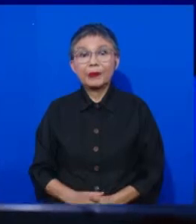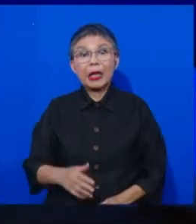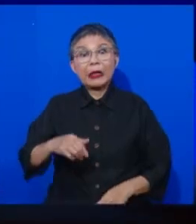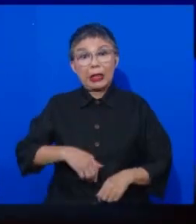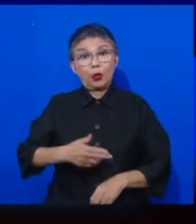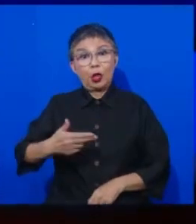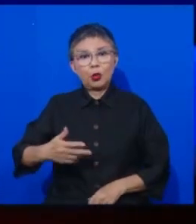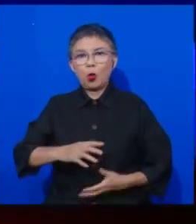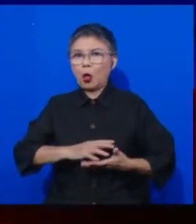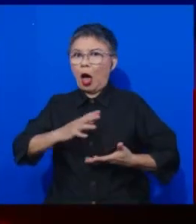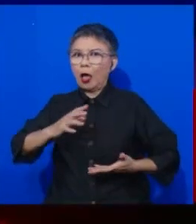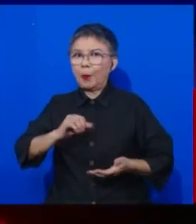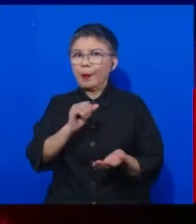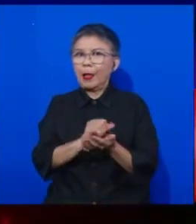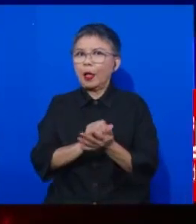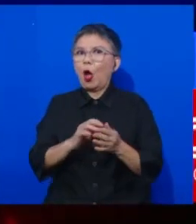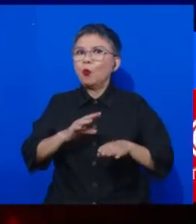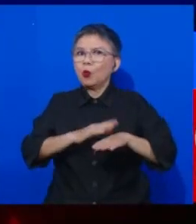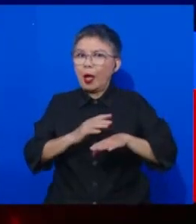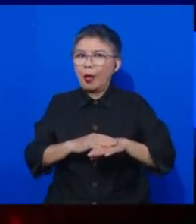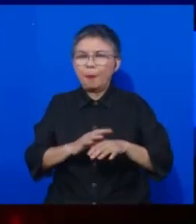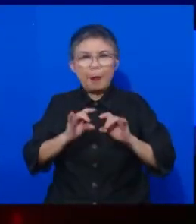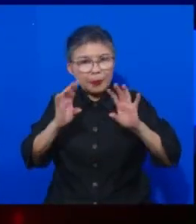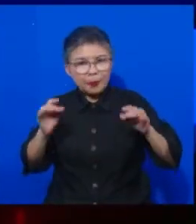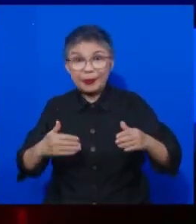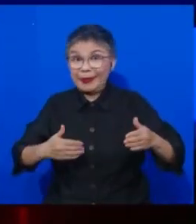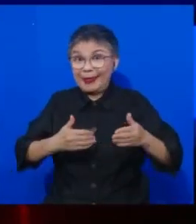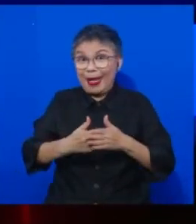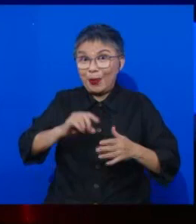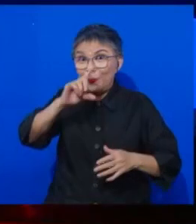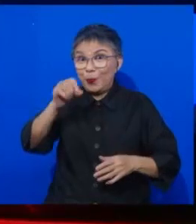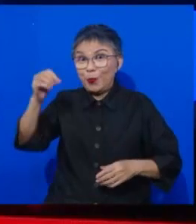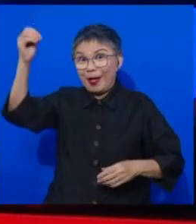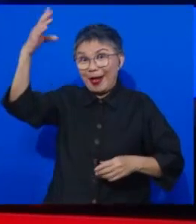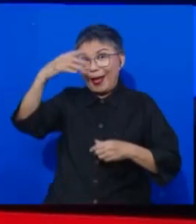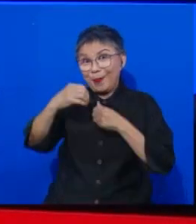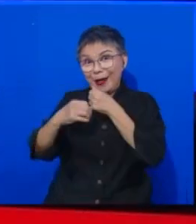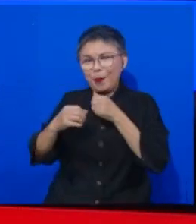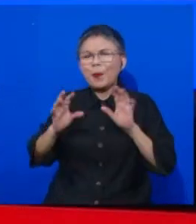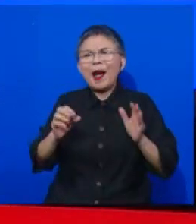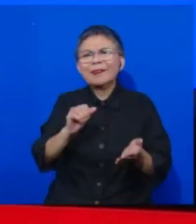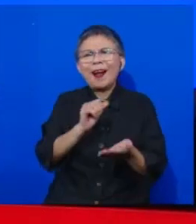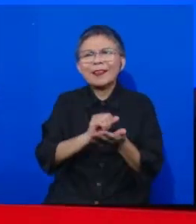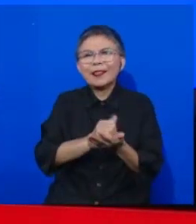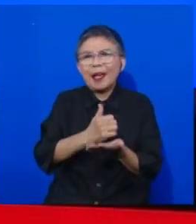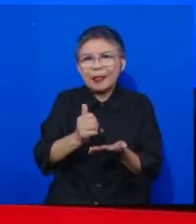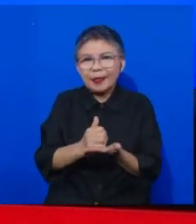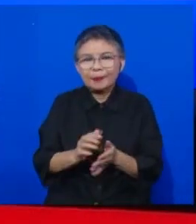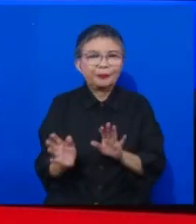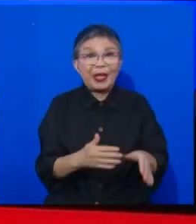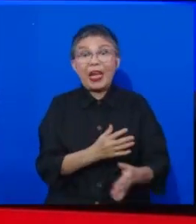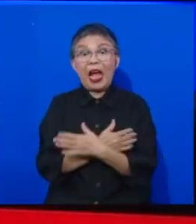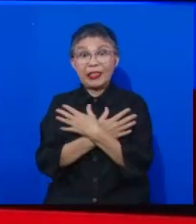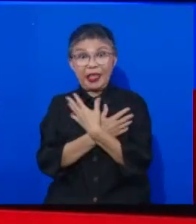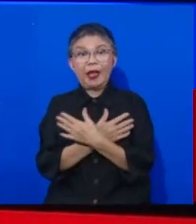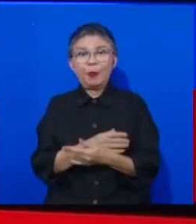Indonesia kaya akan tradisi dan budaya. Di antaranya saat menjelang Ramadan, sejumlah tradisi dilakukan oleh masyarakat. Di Aceh, ribuan siswa dan santri